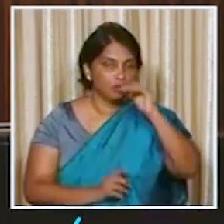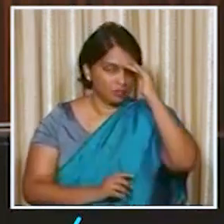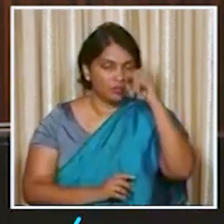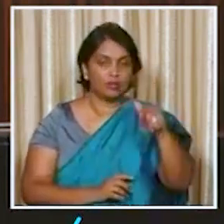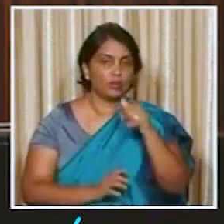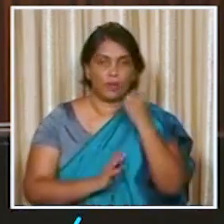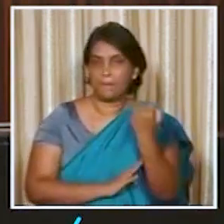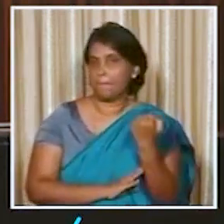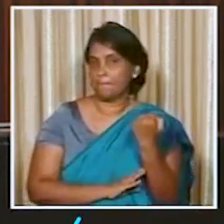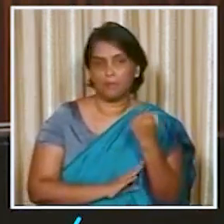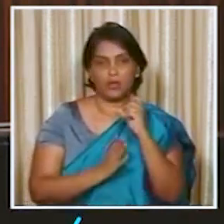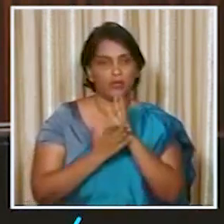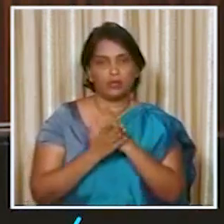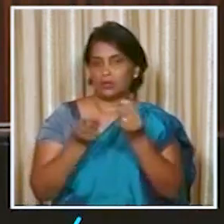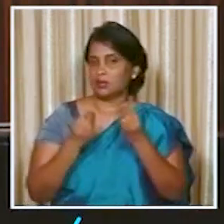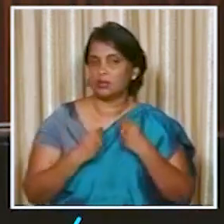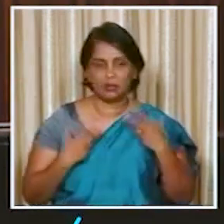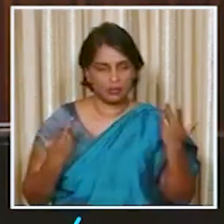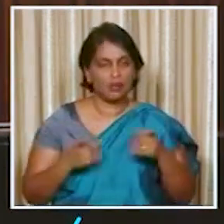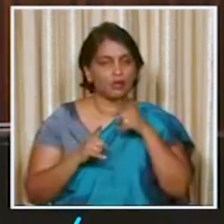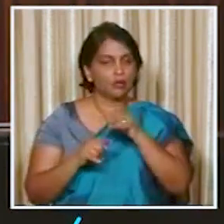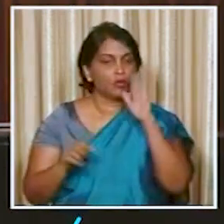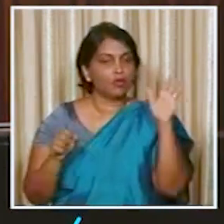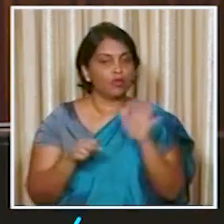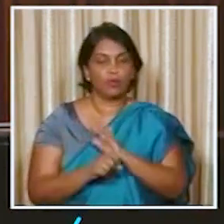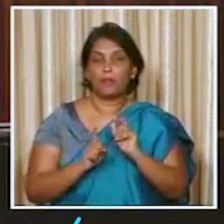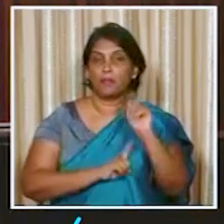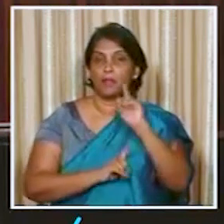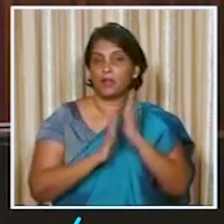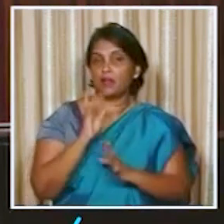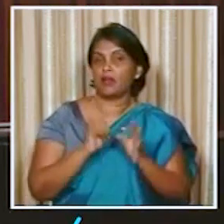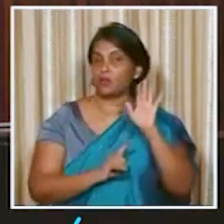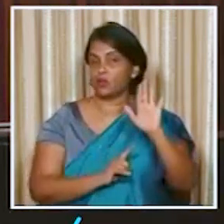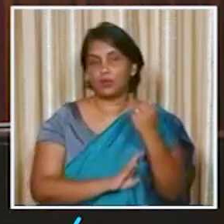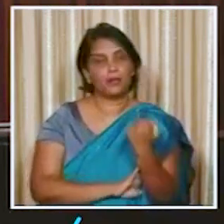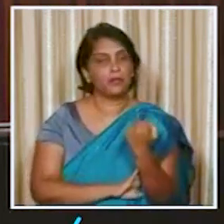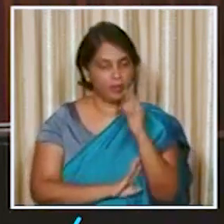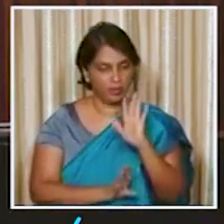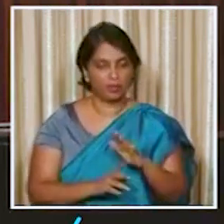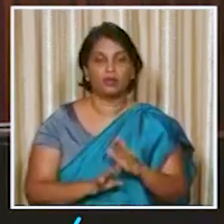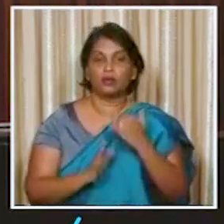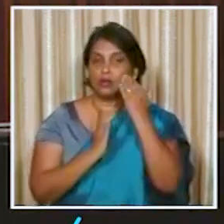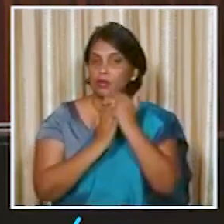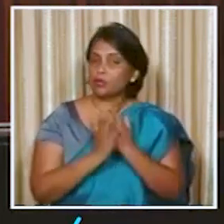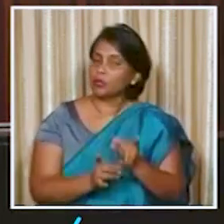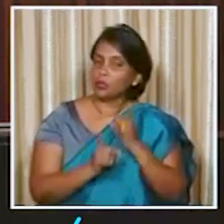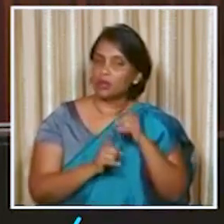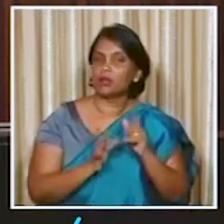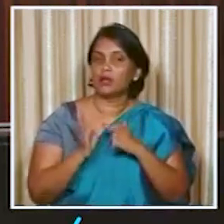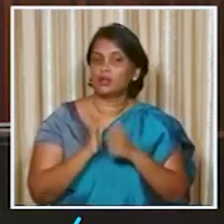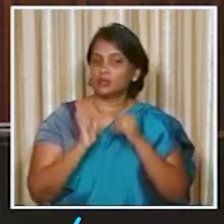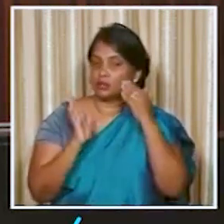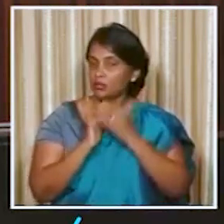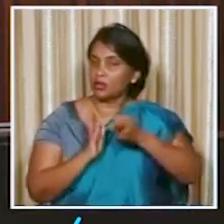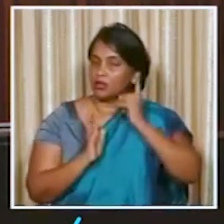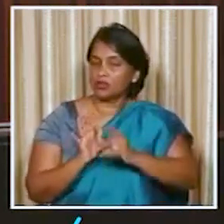කතානායකවරයාට කිසිදු බලයක් ව්‍යවස්ථාවෙන් ලබා දී නැත එය සම්පූර්ණයෙන් පාර්ලිමේන්තු මන්ත්‍රීවරුන් සතු බලයක්ම වන්නේය කරුණු එසේ වුවද මේ පනත සම්මත